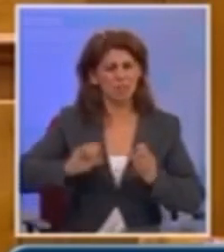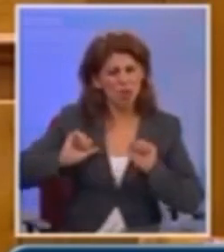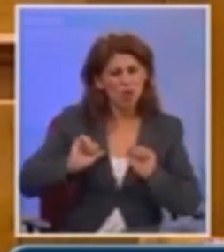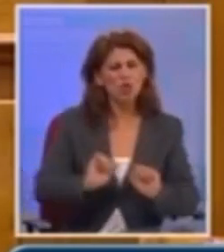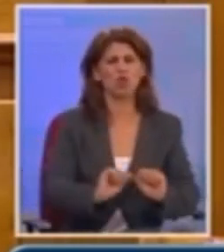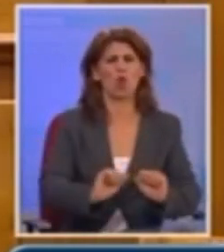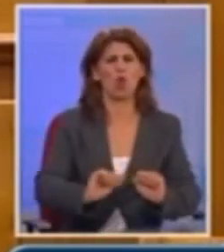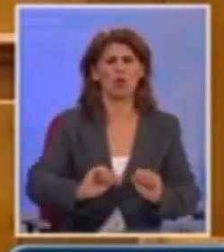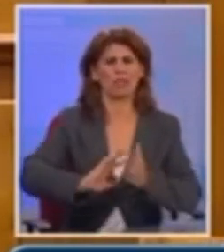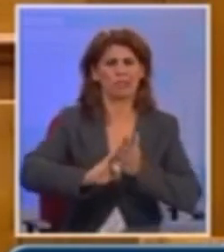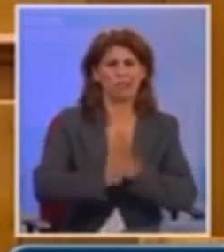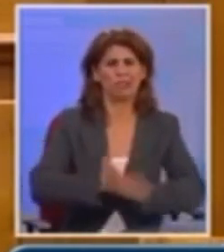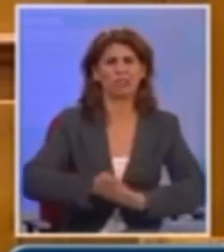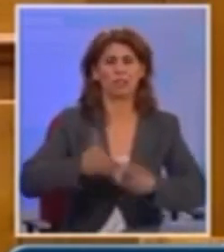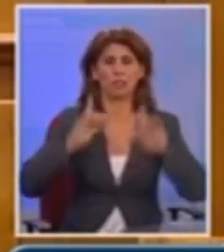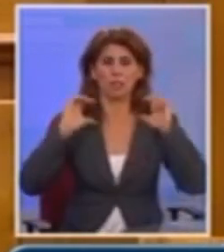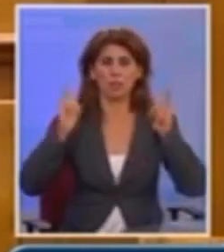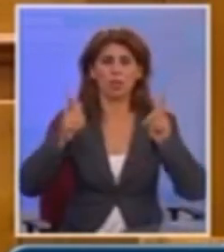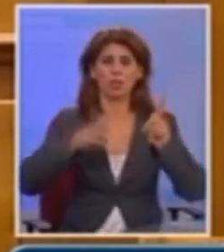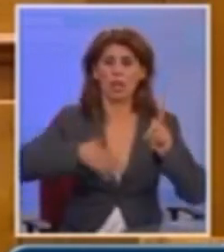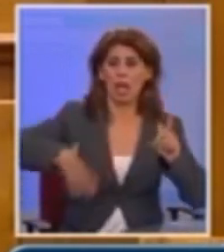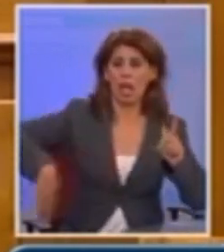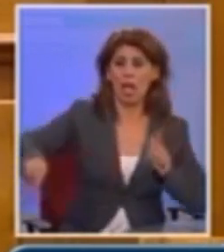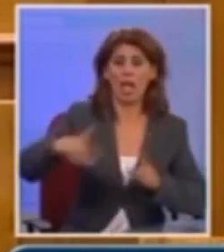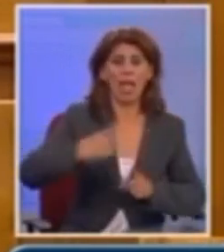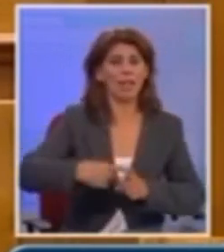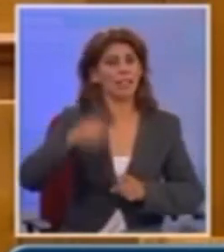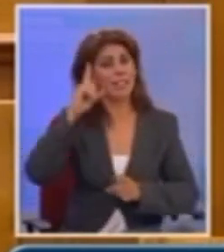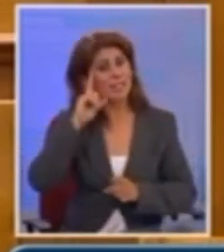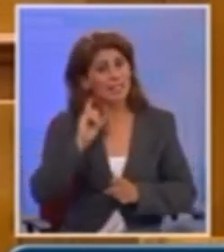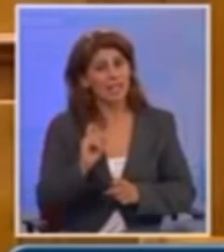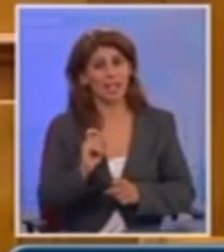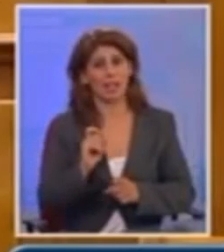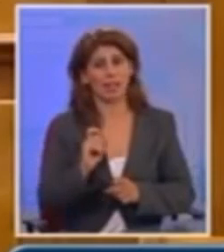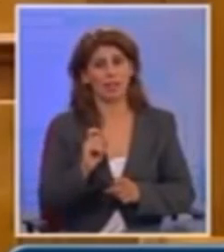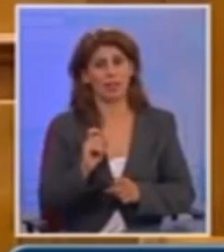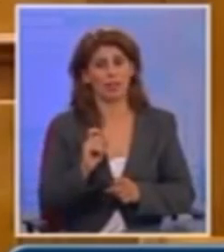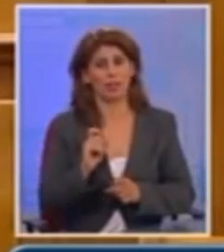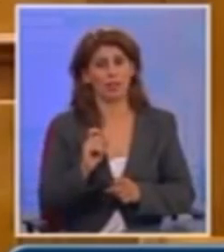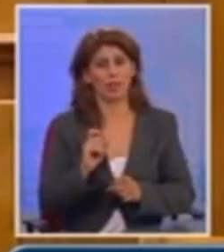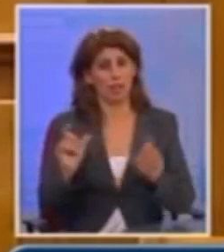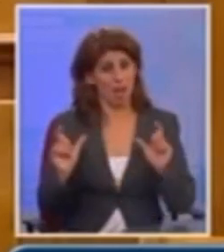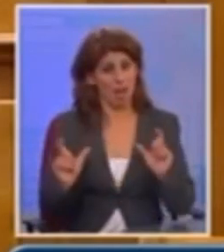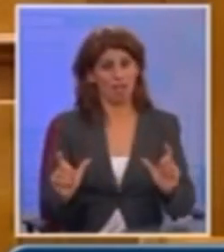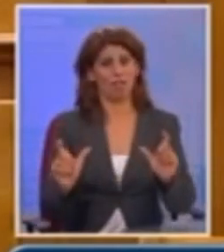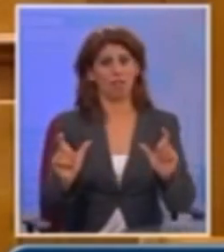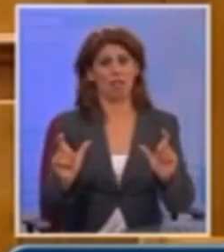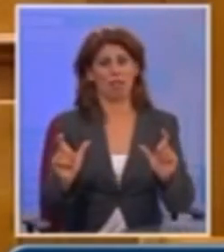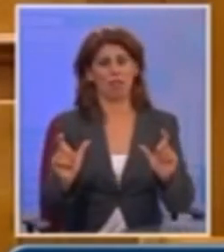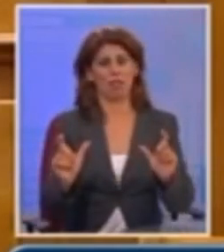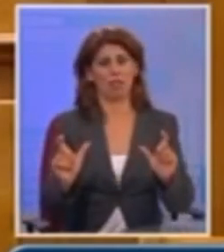κατάλυσης της δημοκρατίας ο λαός μας γνωρίζει να